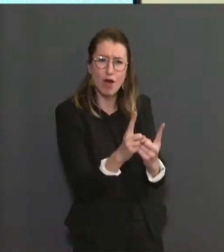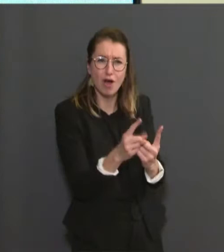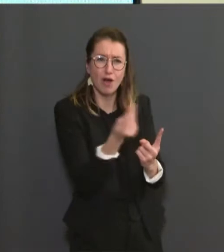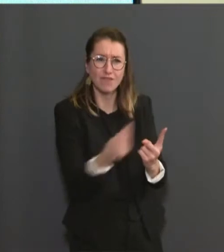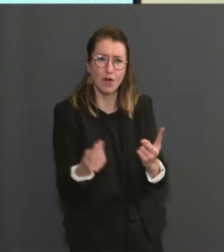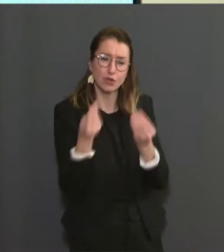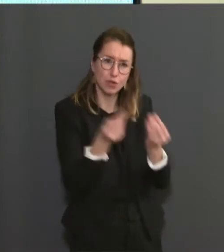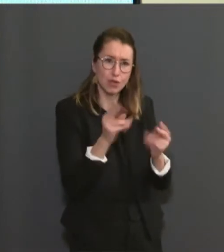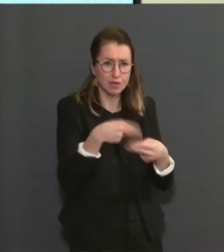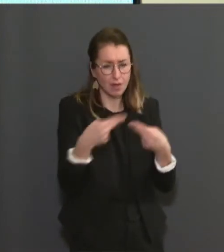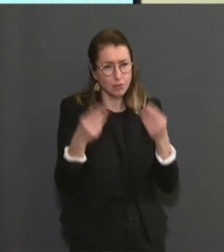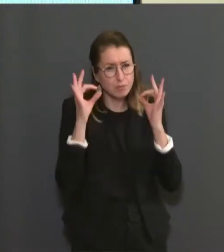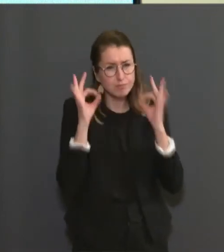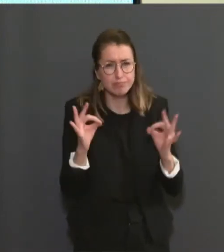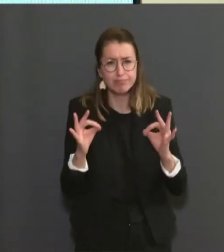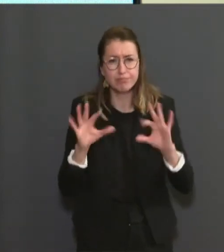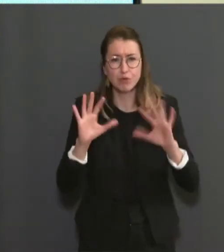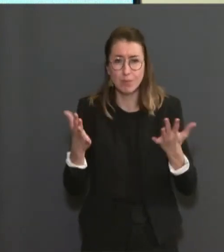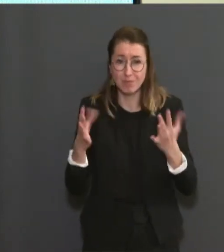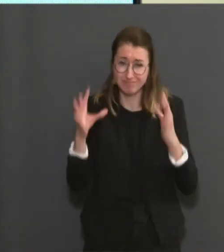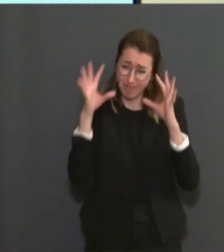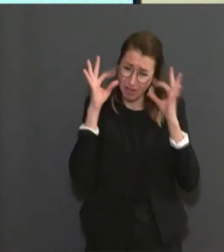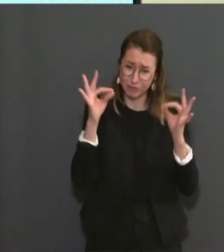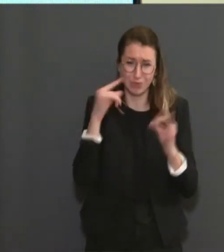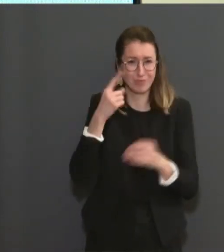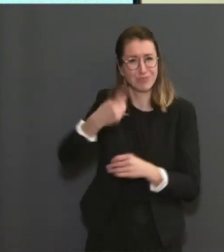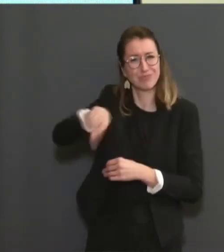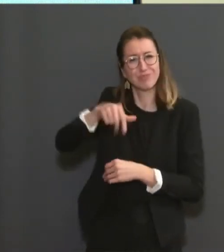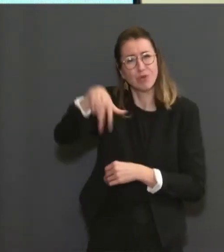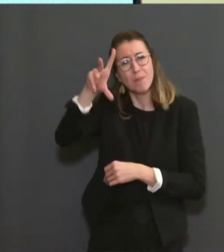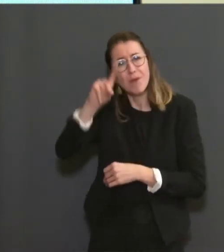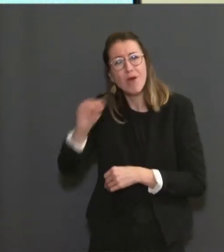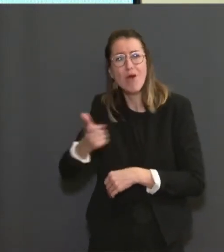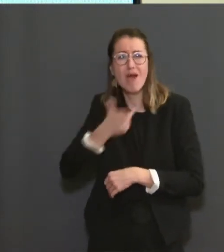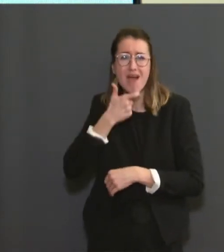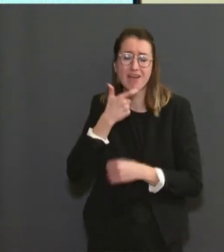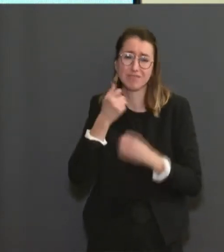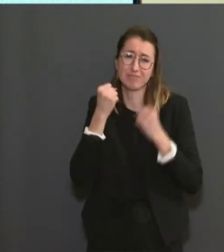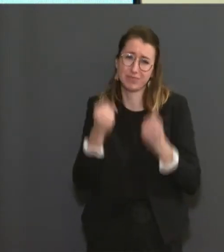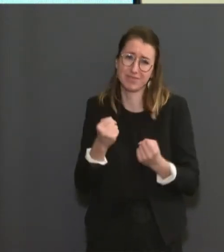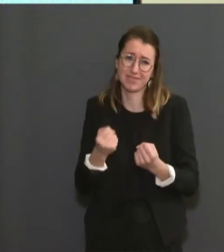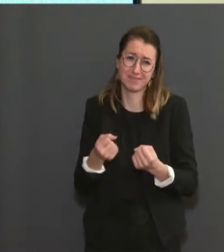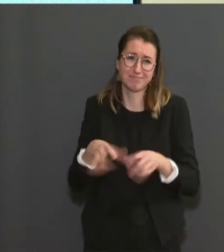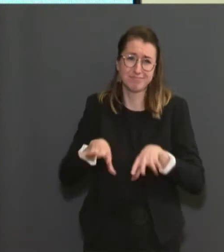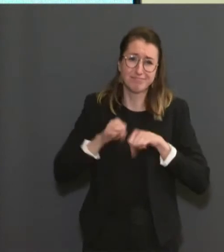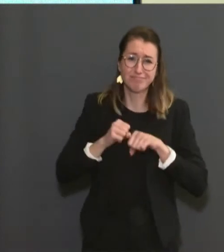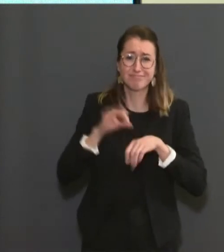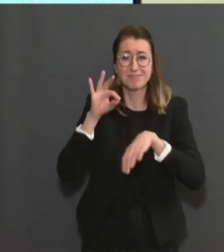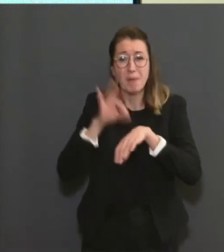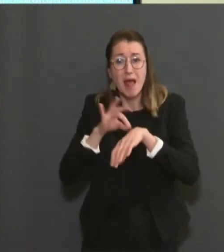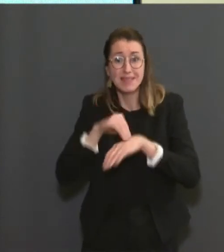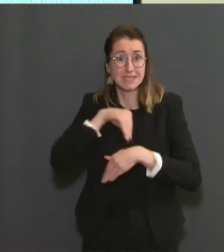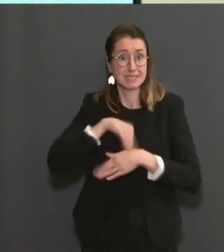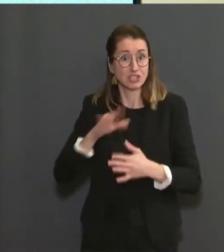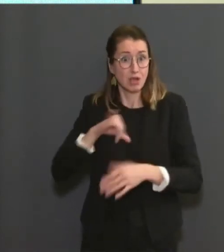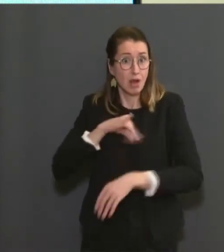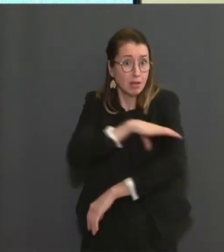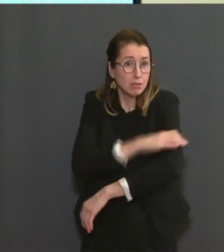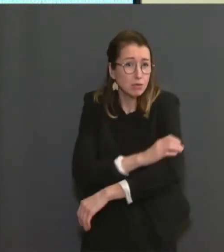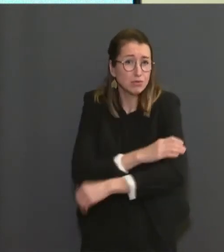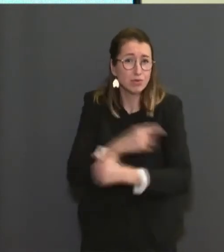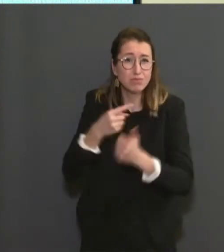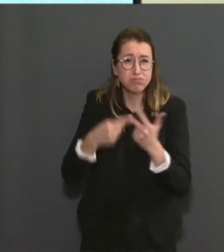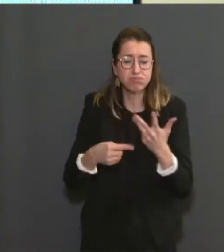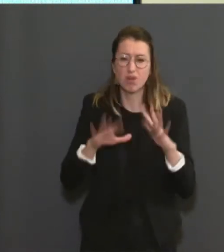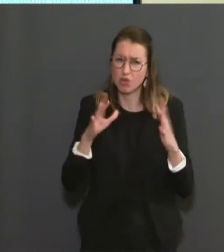de par leur âge et parfois de par certaines maladies, comme l'hypertension ou autres, sont plus à risque. Essayons donc de faire ça à